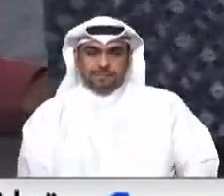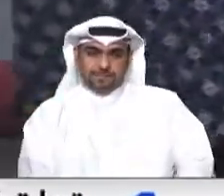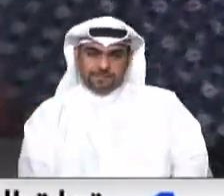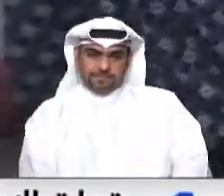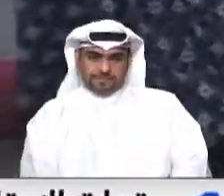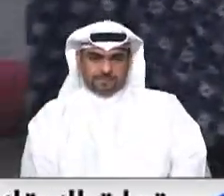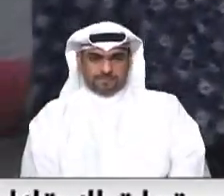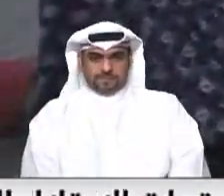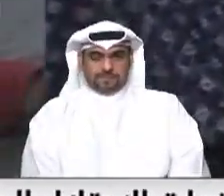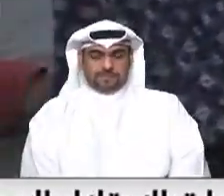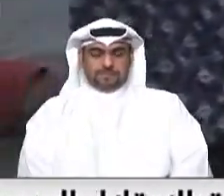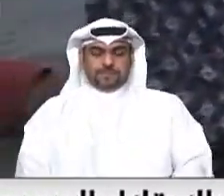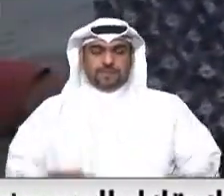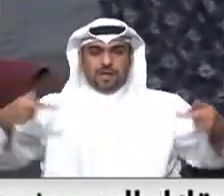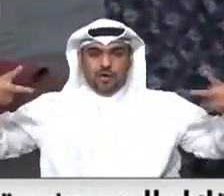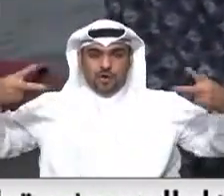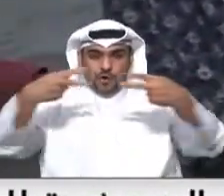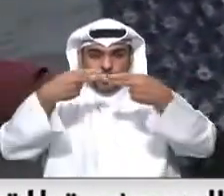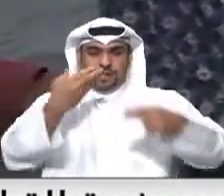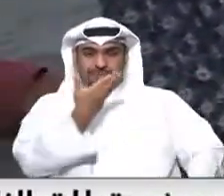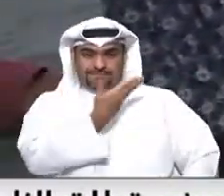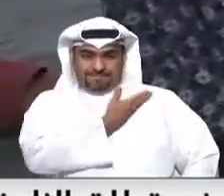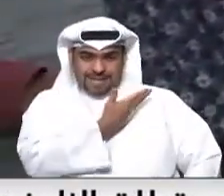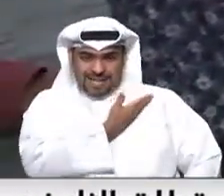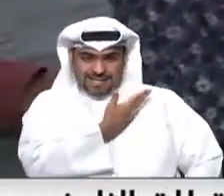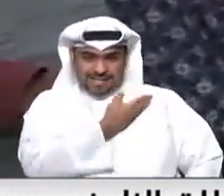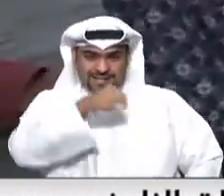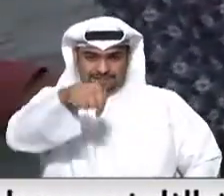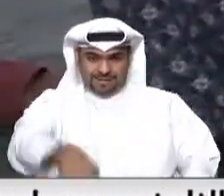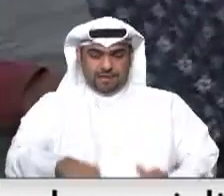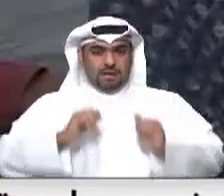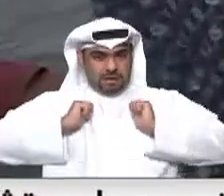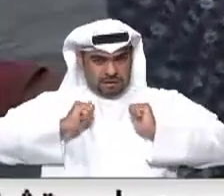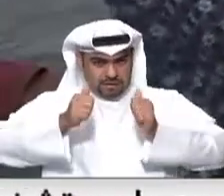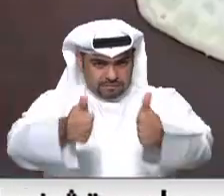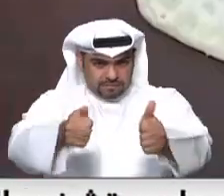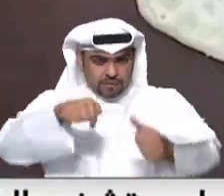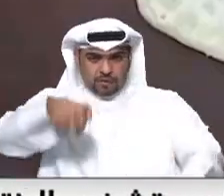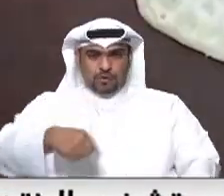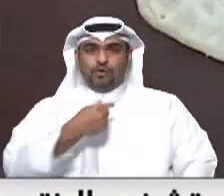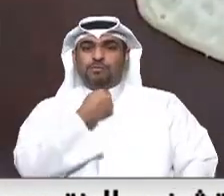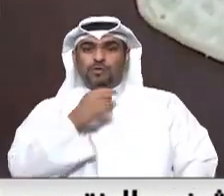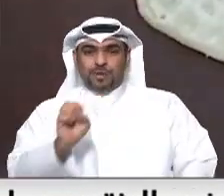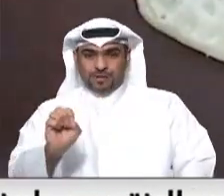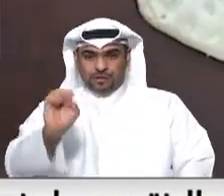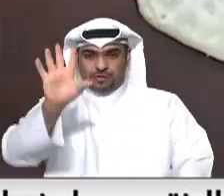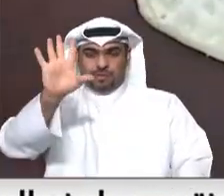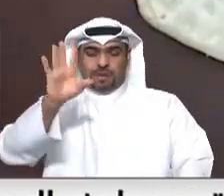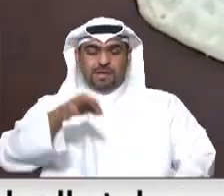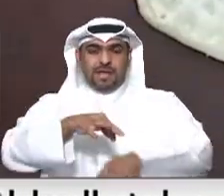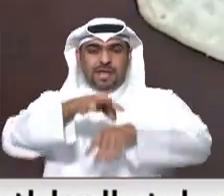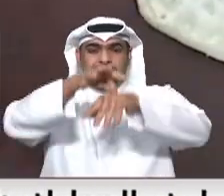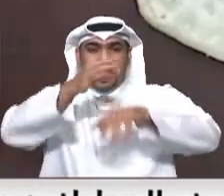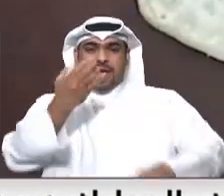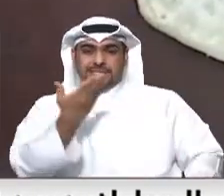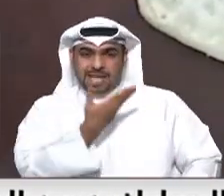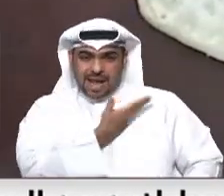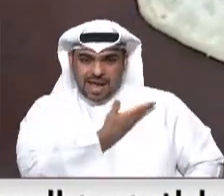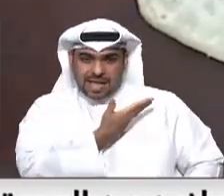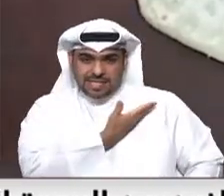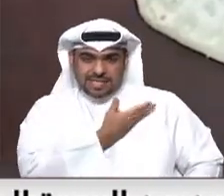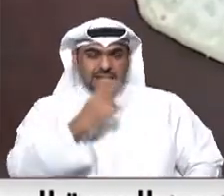مع دخول الهدنة الإنسانية حيز التنفيذ، أصبح أمام الغزيين فرصة ليتحسن واقعهم